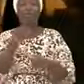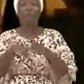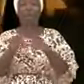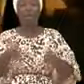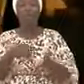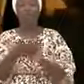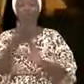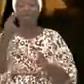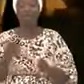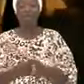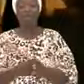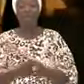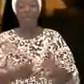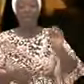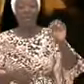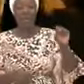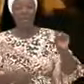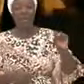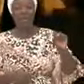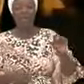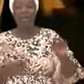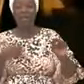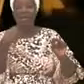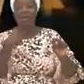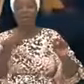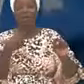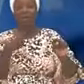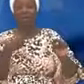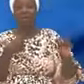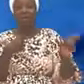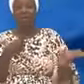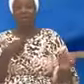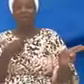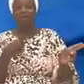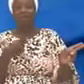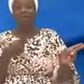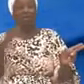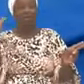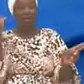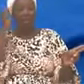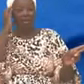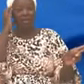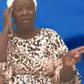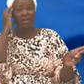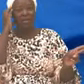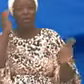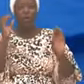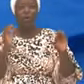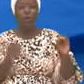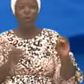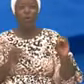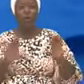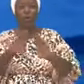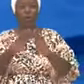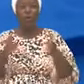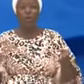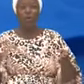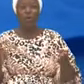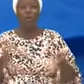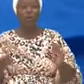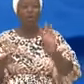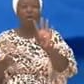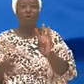vie premièrement par les deuxièmes en écoute et 3e en ouvrir